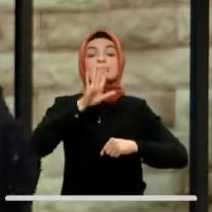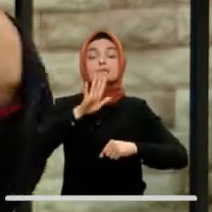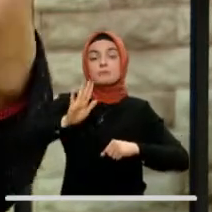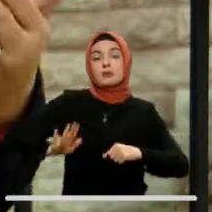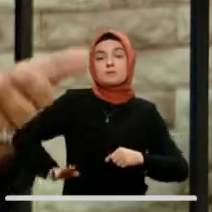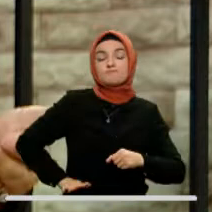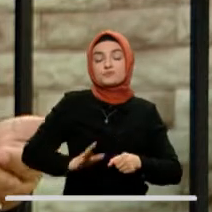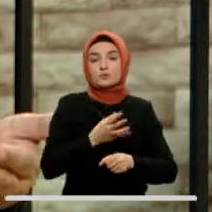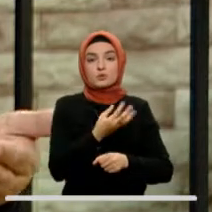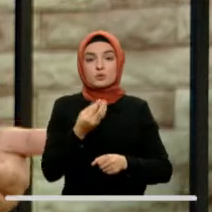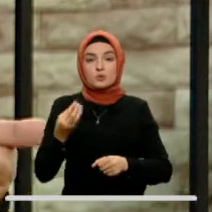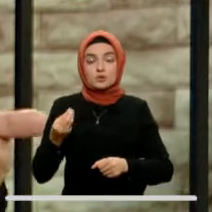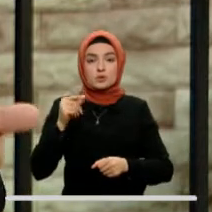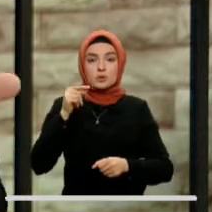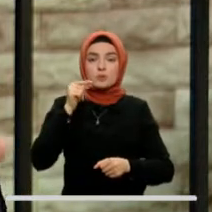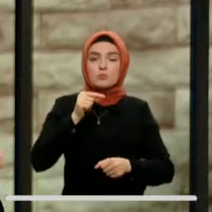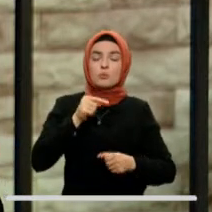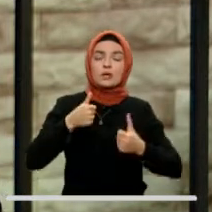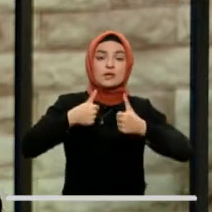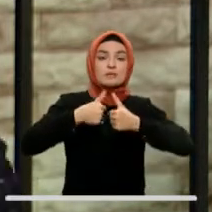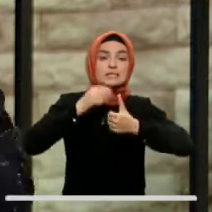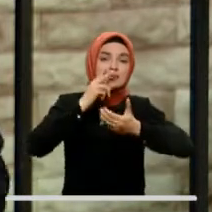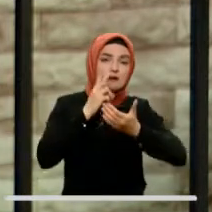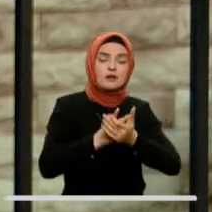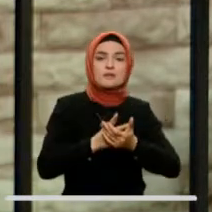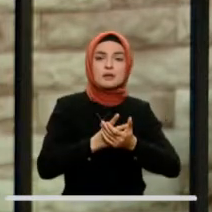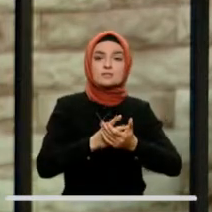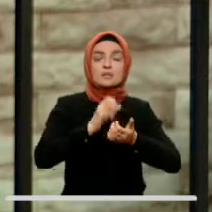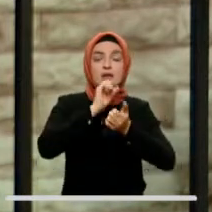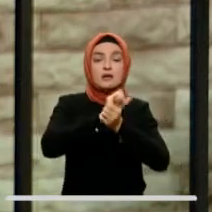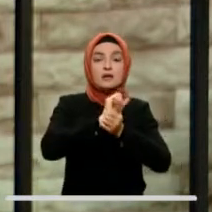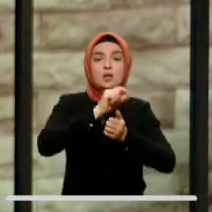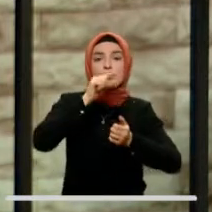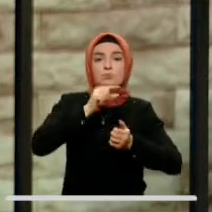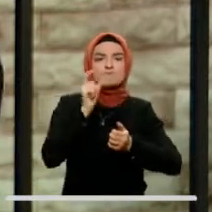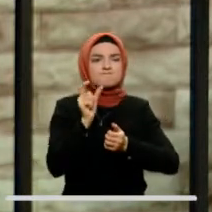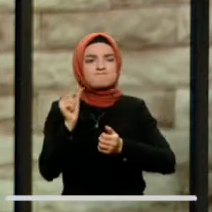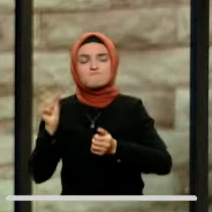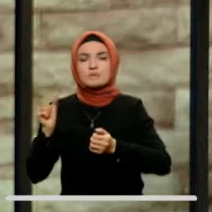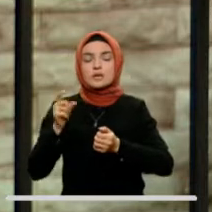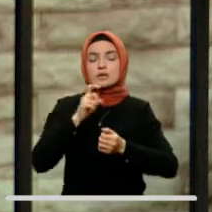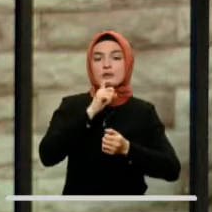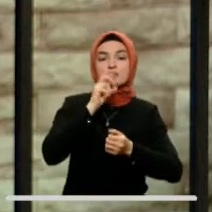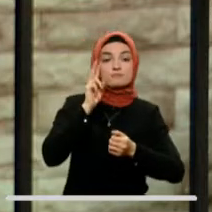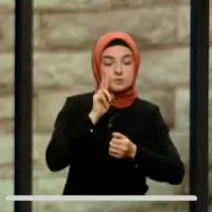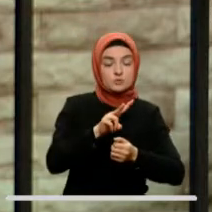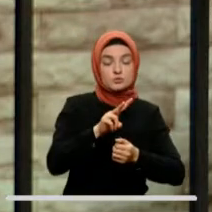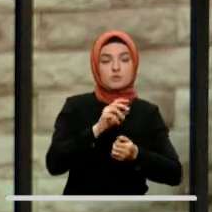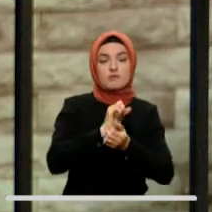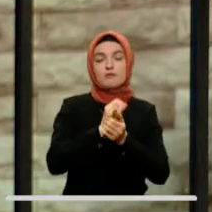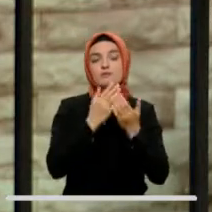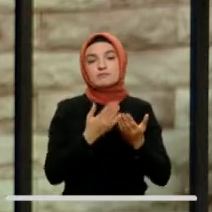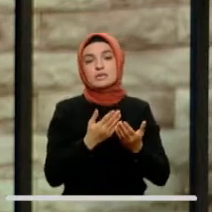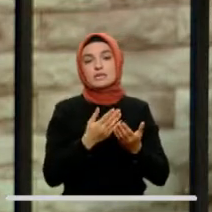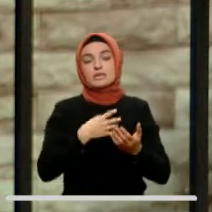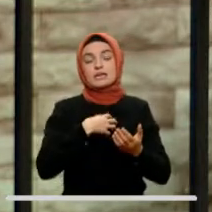çocukların bu tür evliliklere karar vermesi, ailelerin de bu kriterleri, yanlışı görür aile. Çünkü kendi